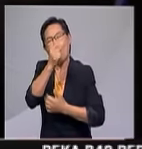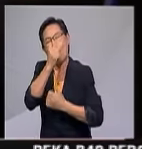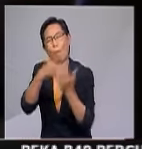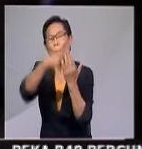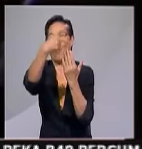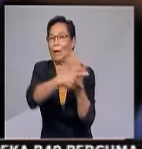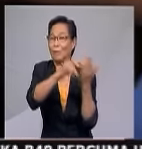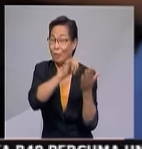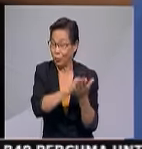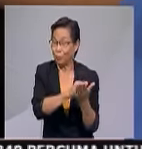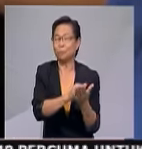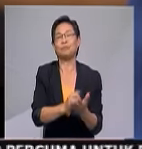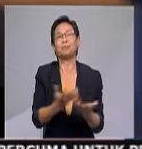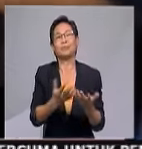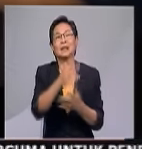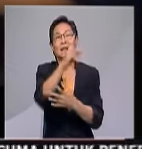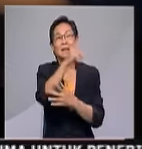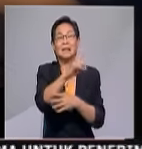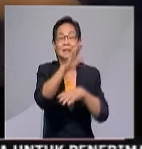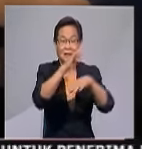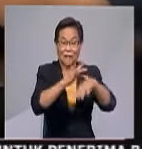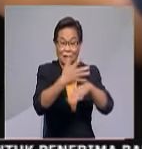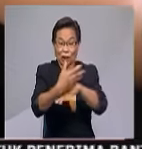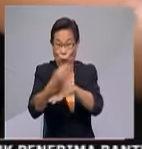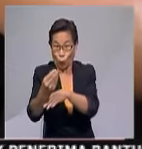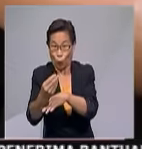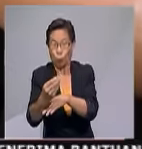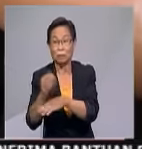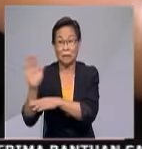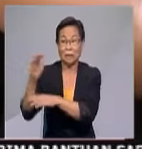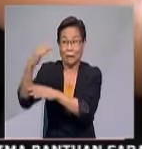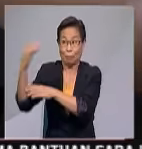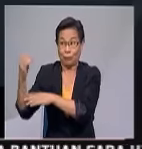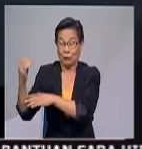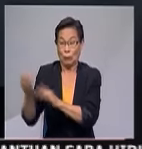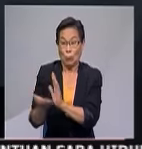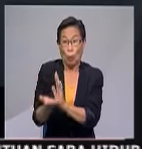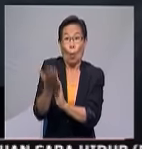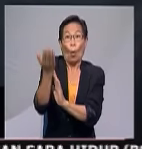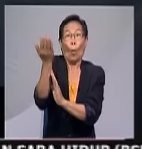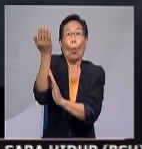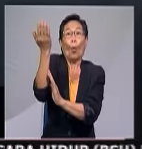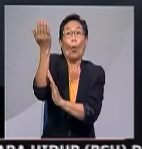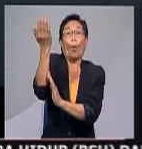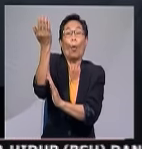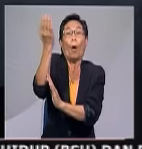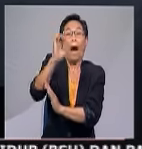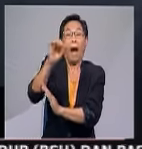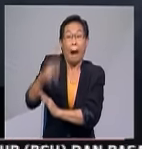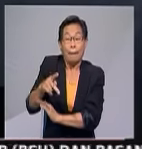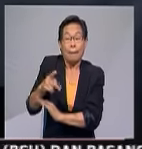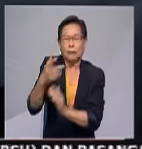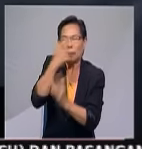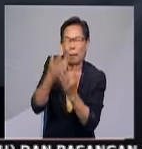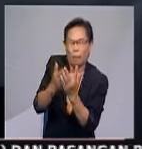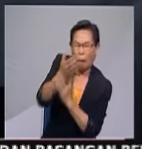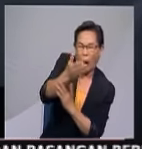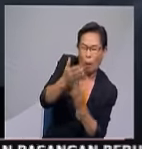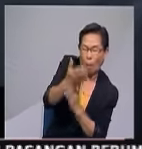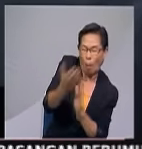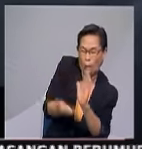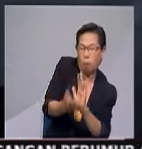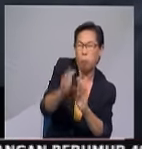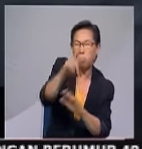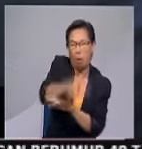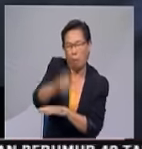tersebut. Sementara itu, e-dompet Touch and Go, pihak berkenaan turut meningkatkan kapasitinya berikutan kadar akses pengguna yang meningkat